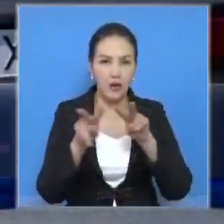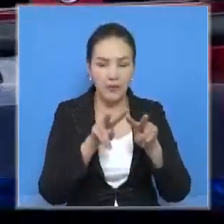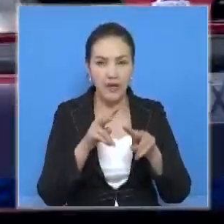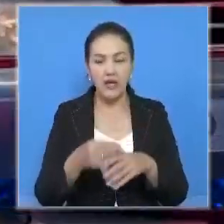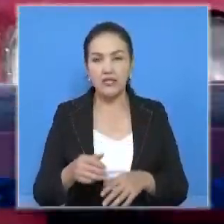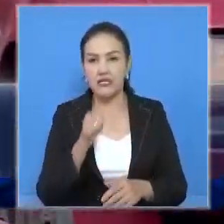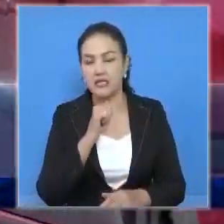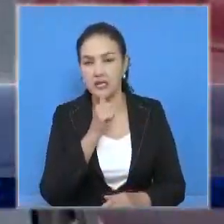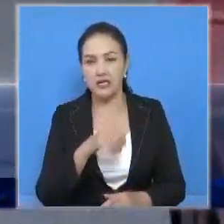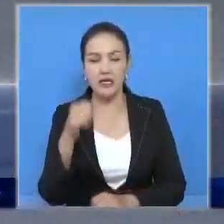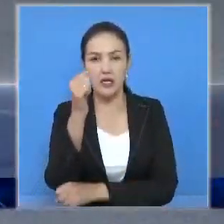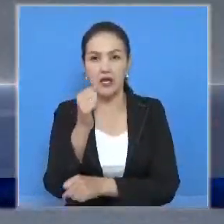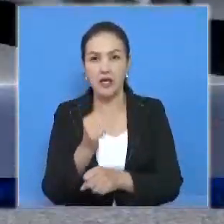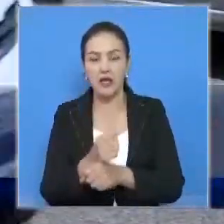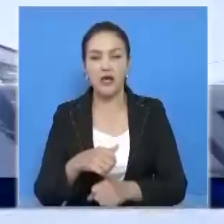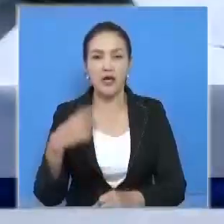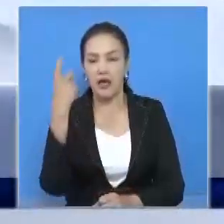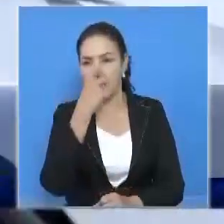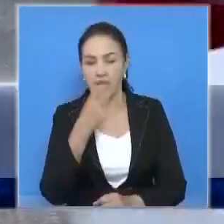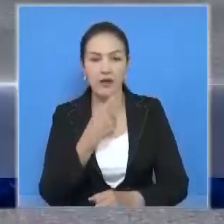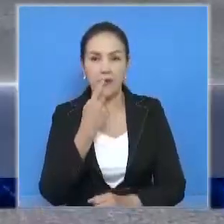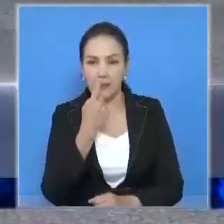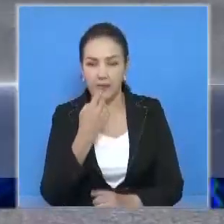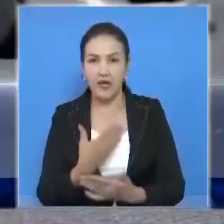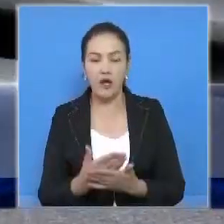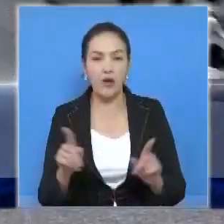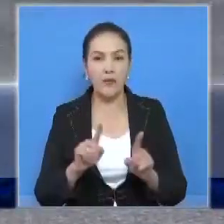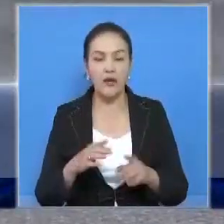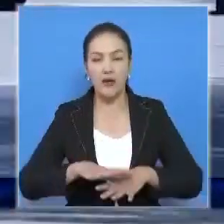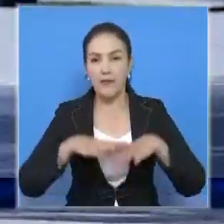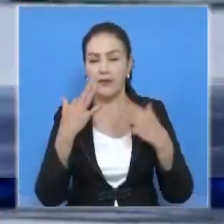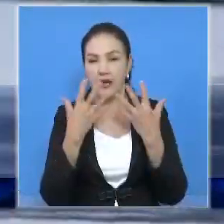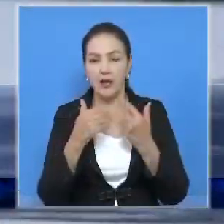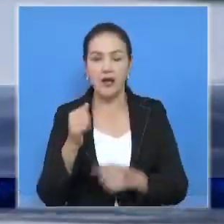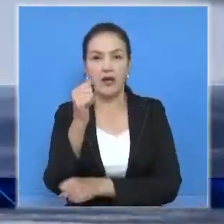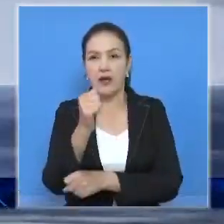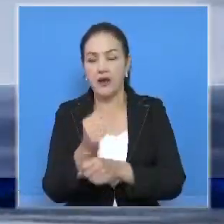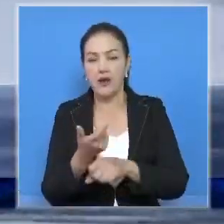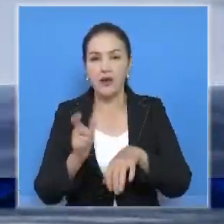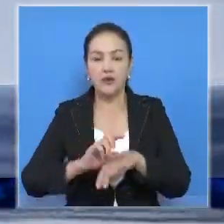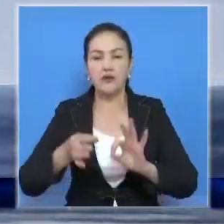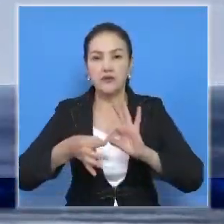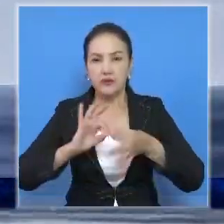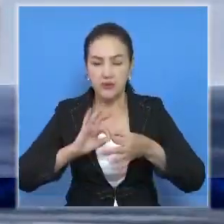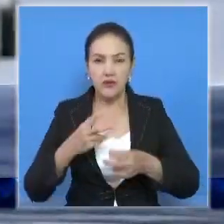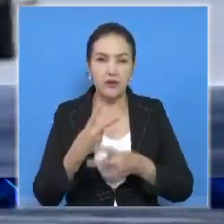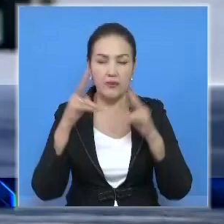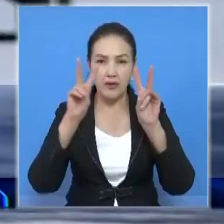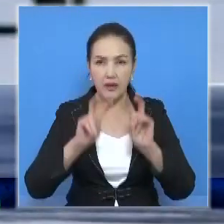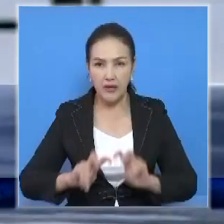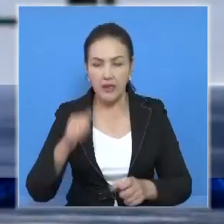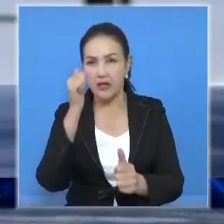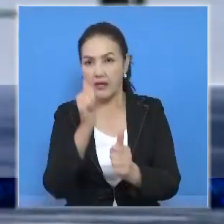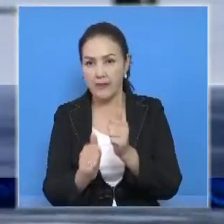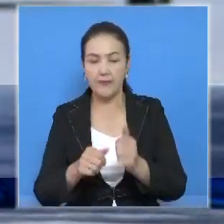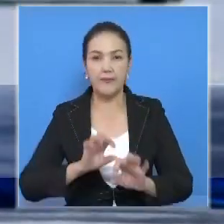и тестирования сотрудников на наличие алкоголя в крови. Они отметили, что при большом количестве сотрудников очень трудно провести осмотр каждого.